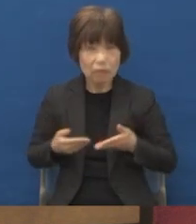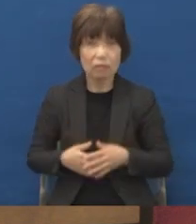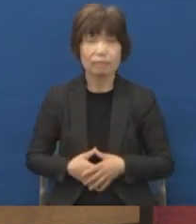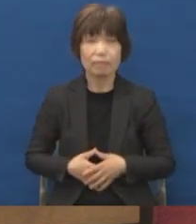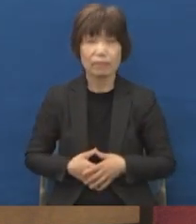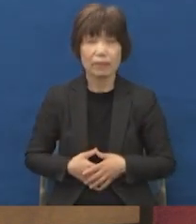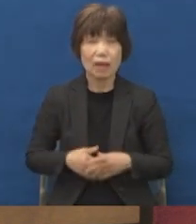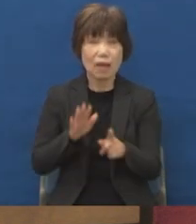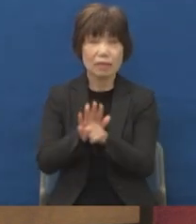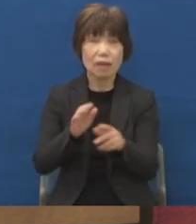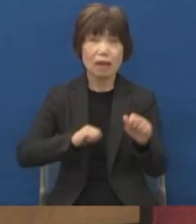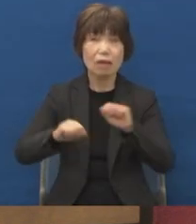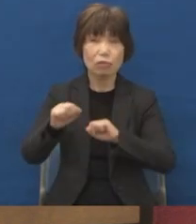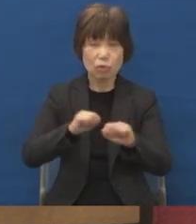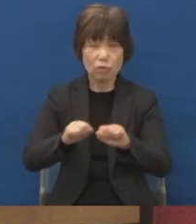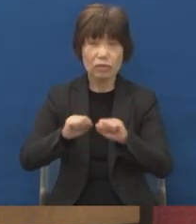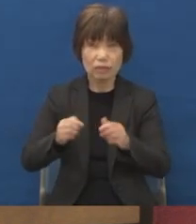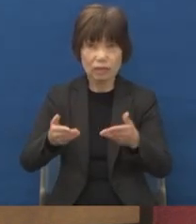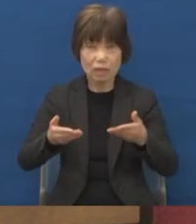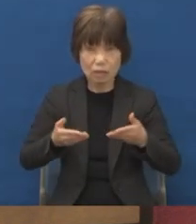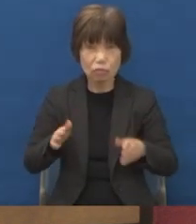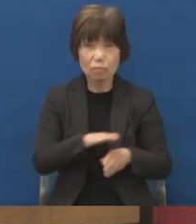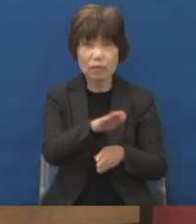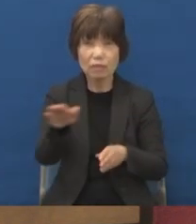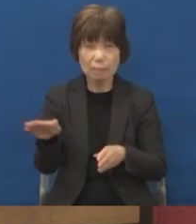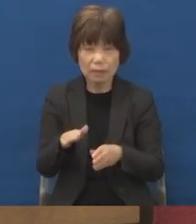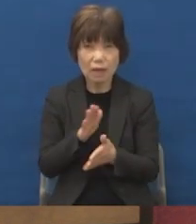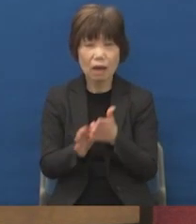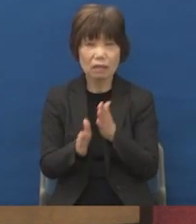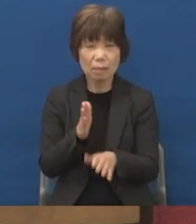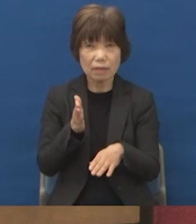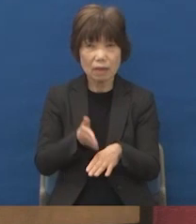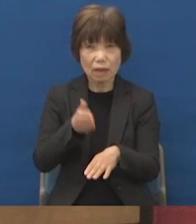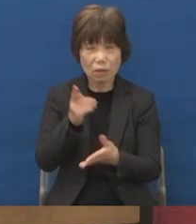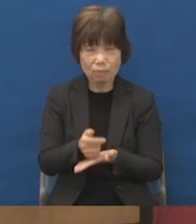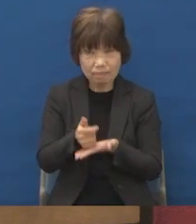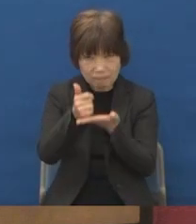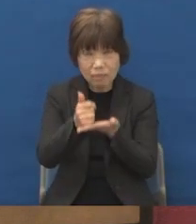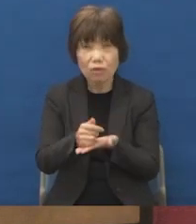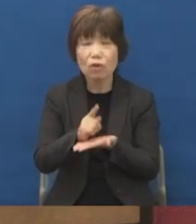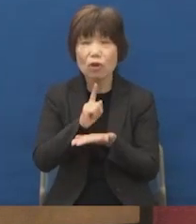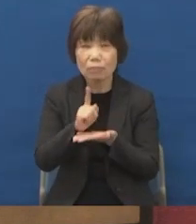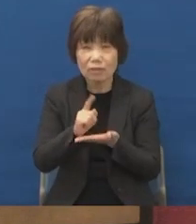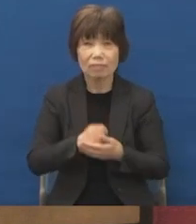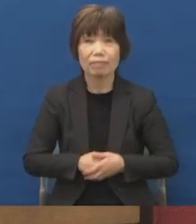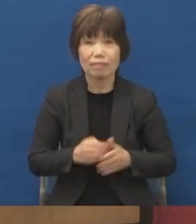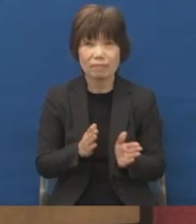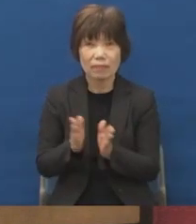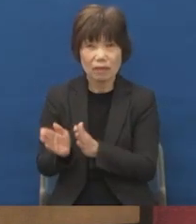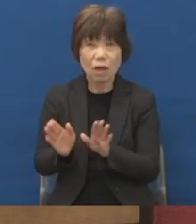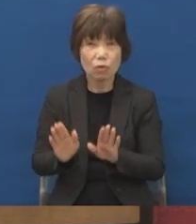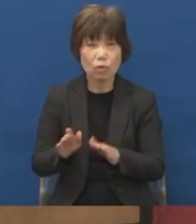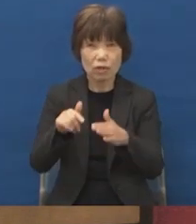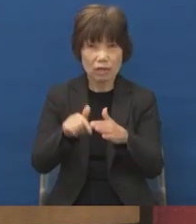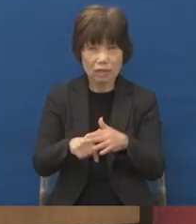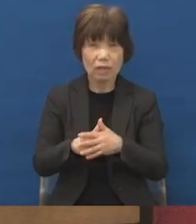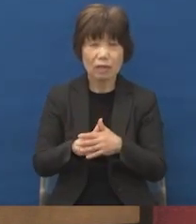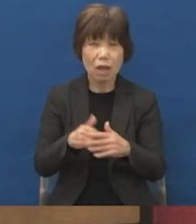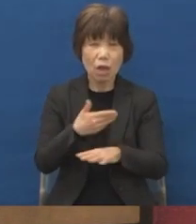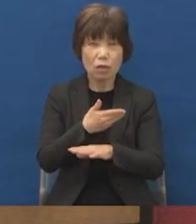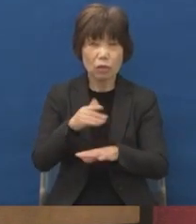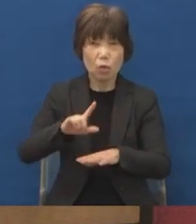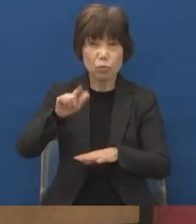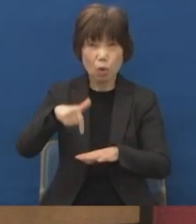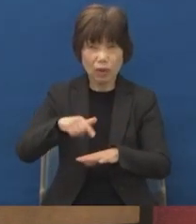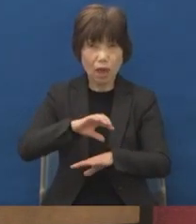支援活動に従事された職員の皆様に敬意を表したいと思います。そうした中、上下水道事業の令和